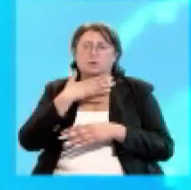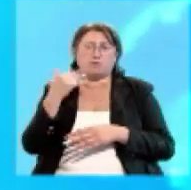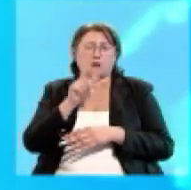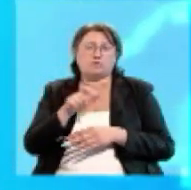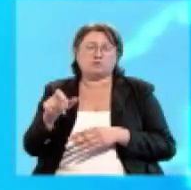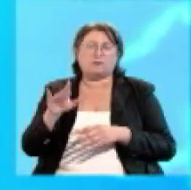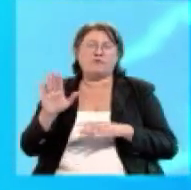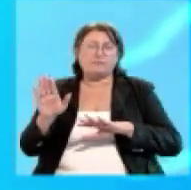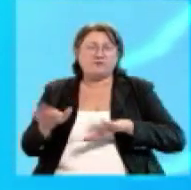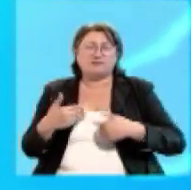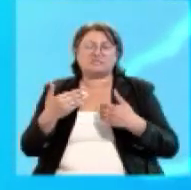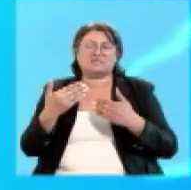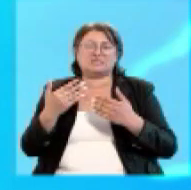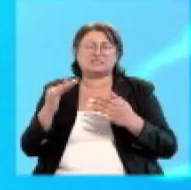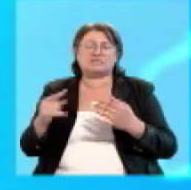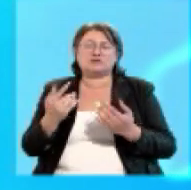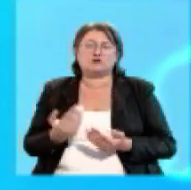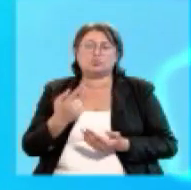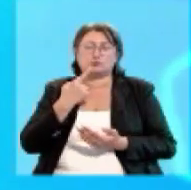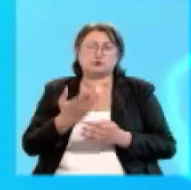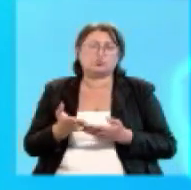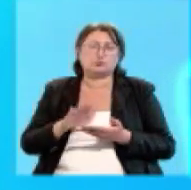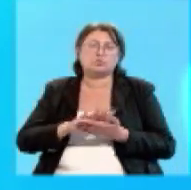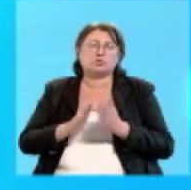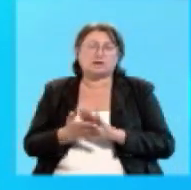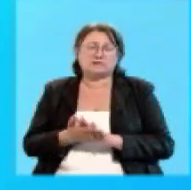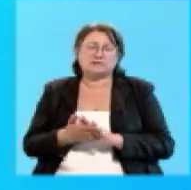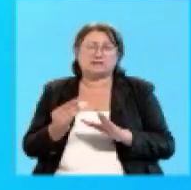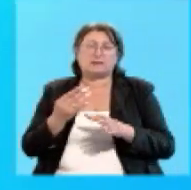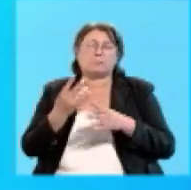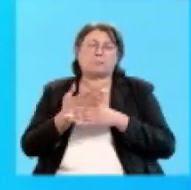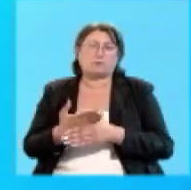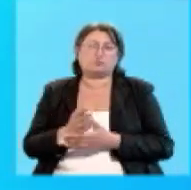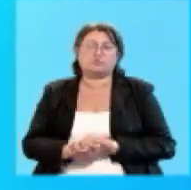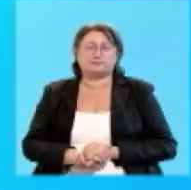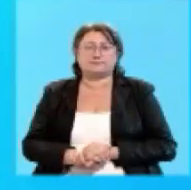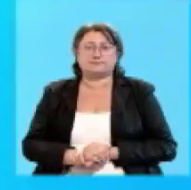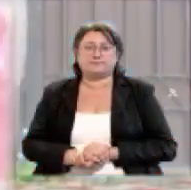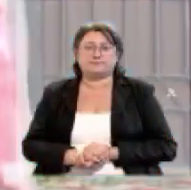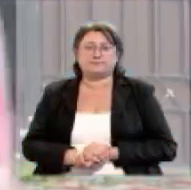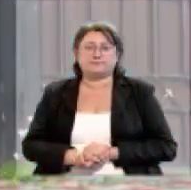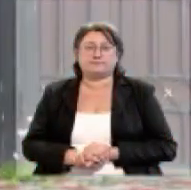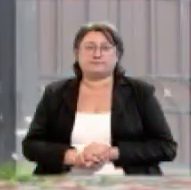созып, тығырыққа тірелген сәтте қажетті көмек көрсете алды. Толығырақ келесі бейнематериалда.